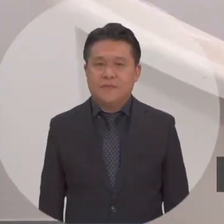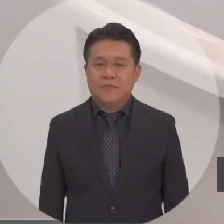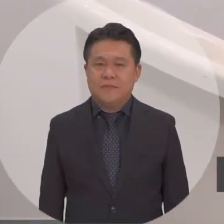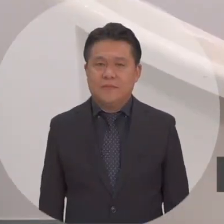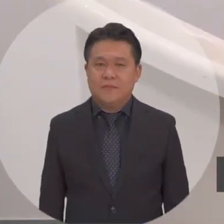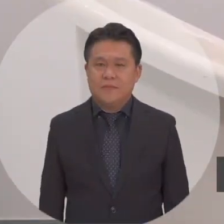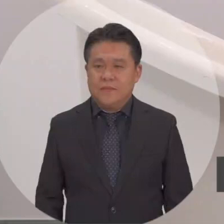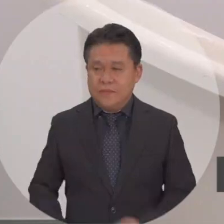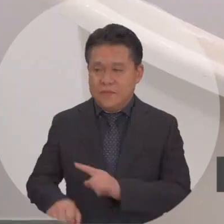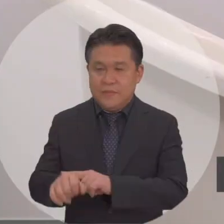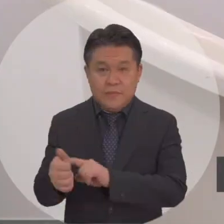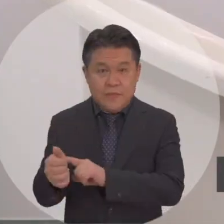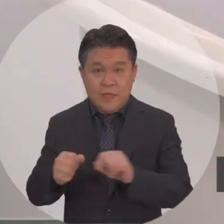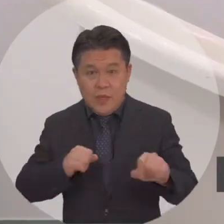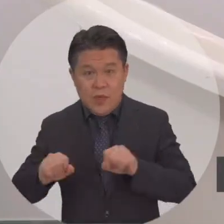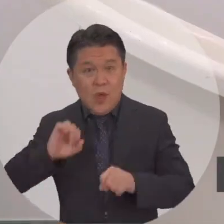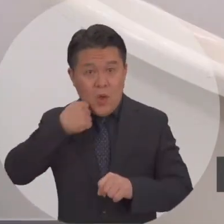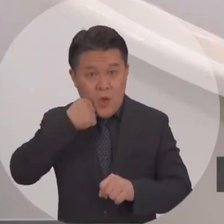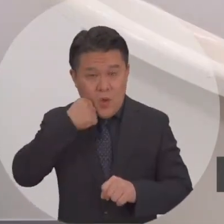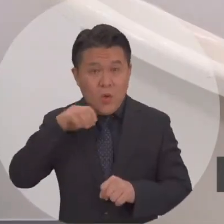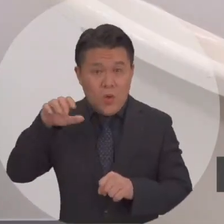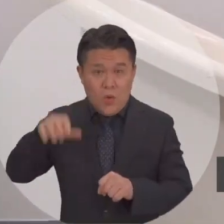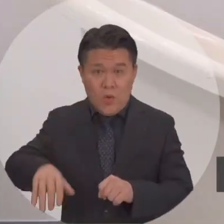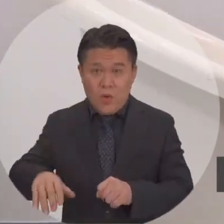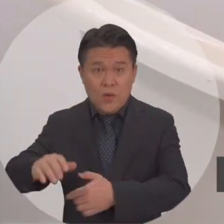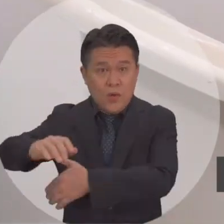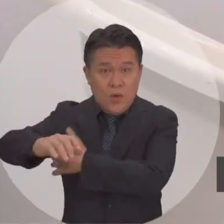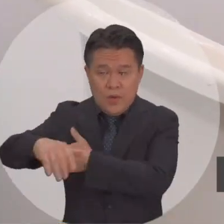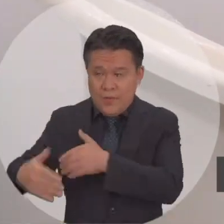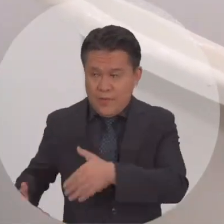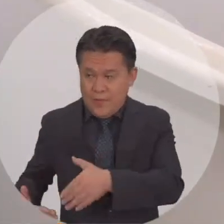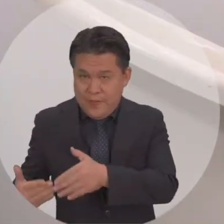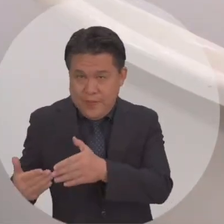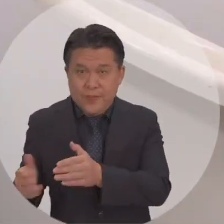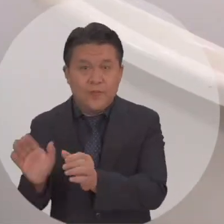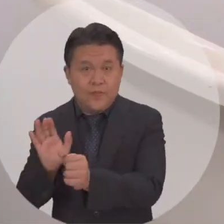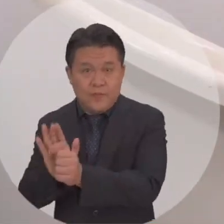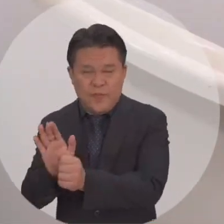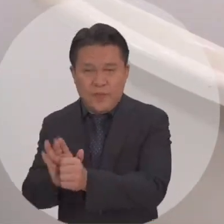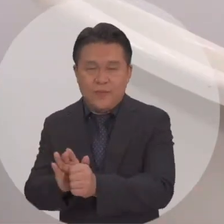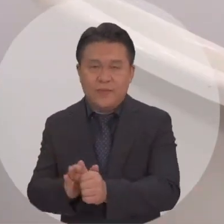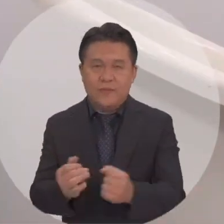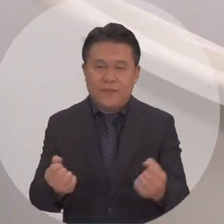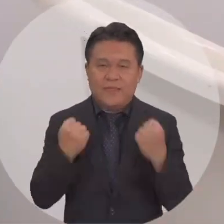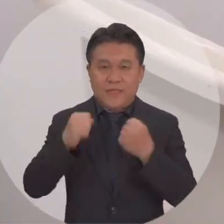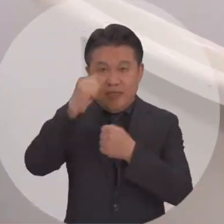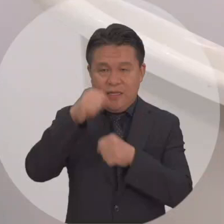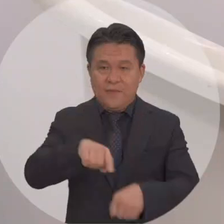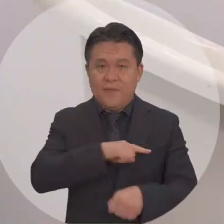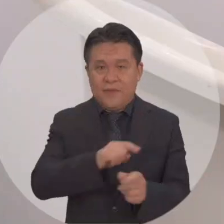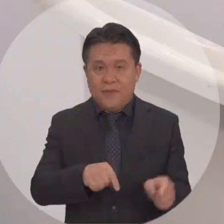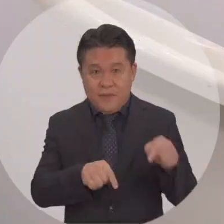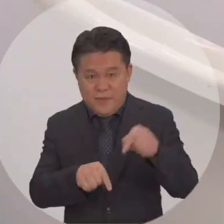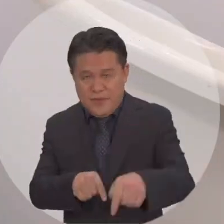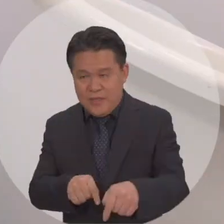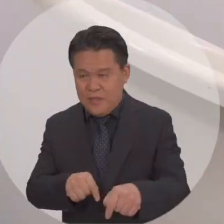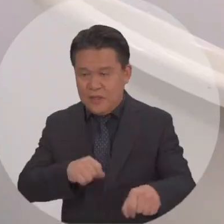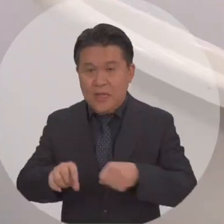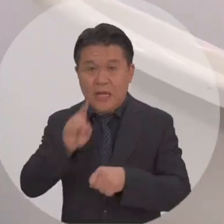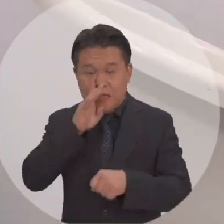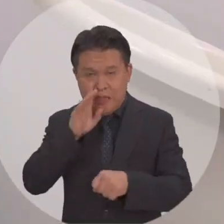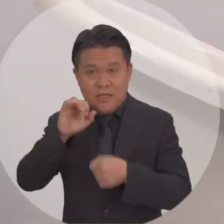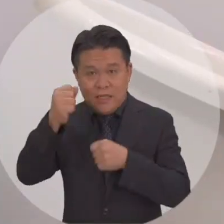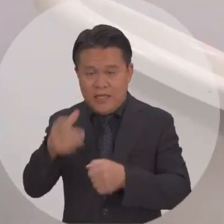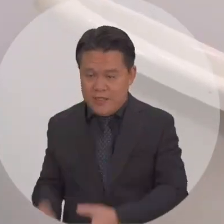대상자가 움직이기 어려워하는 방향의 겨드랑이를 잡아 받쳐주고 건강한 쪽 다리를 먼저 옮기고 움직일 수